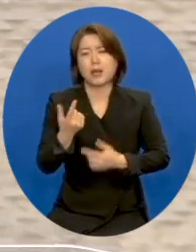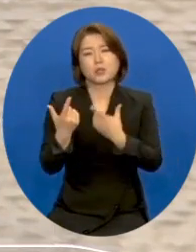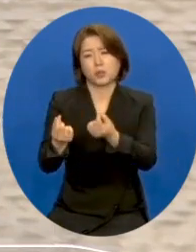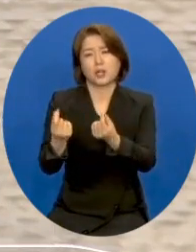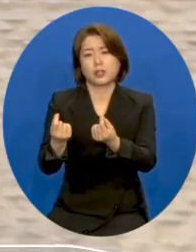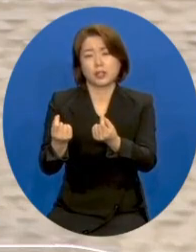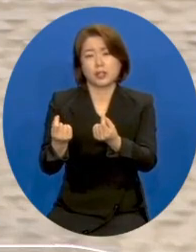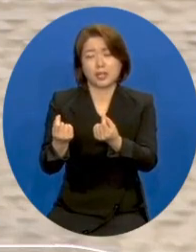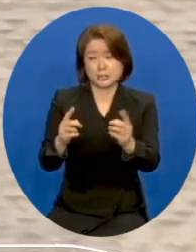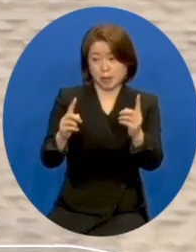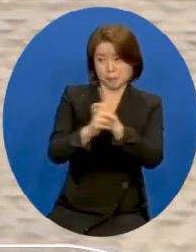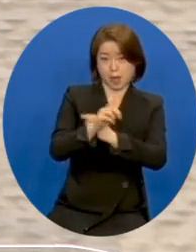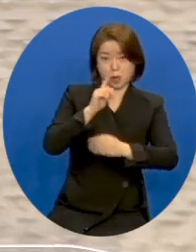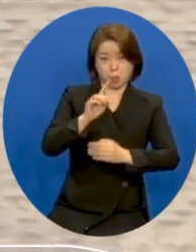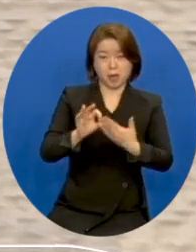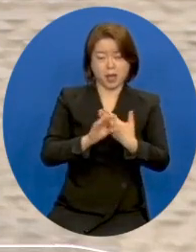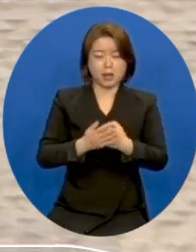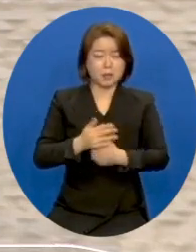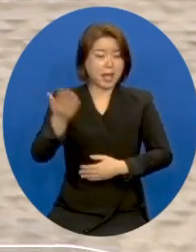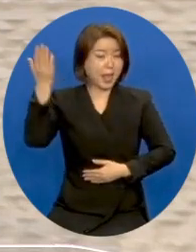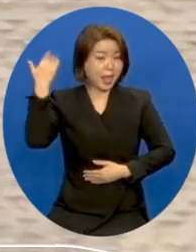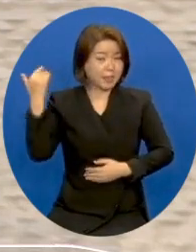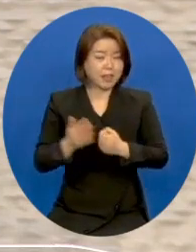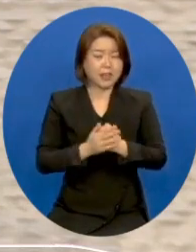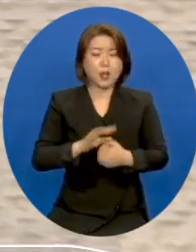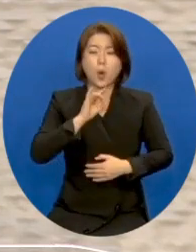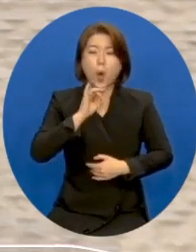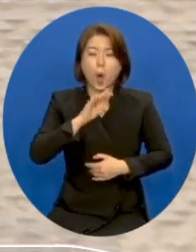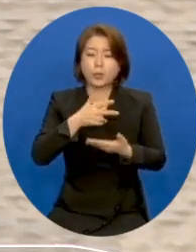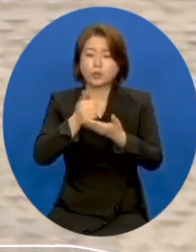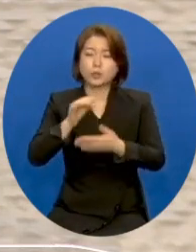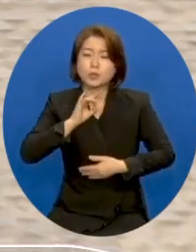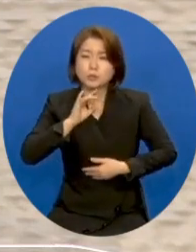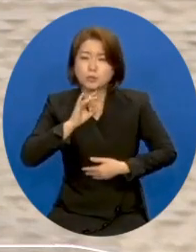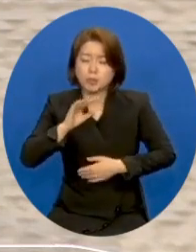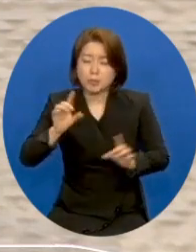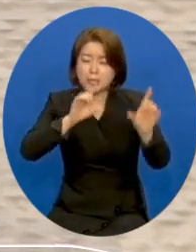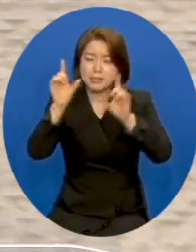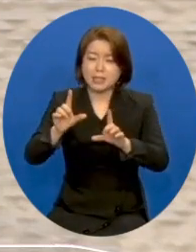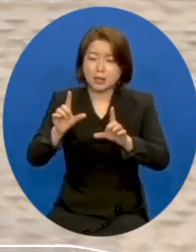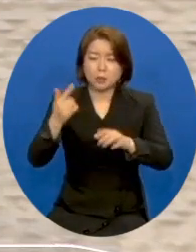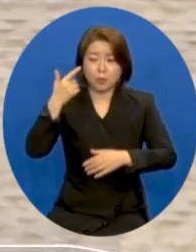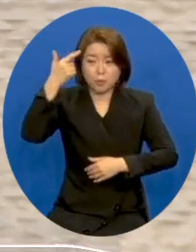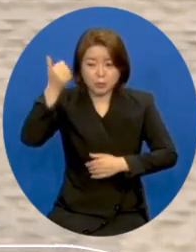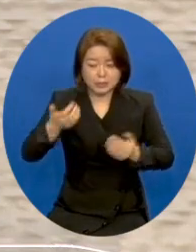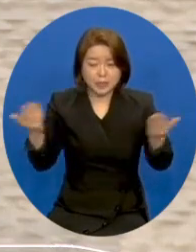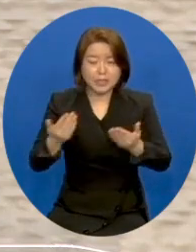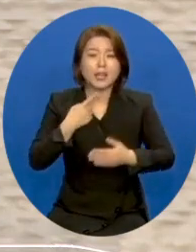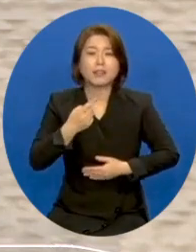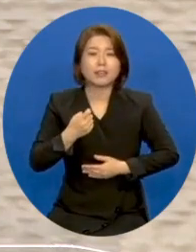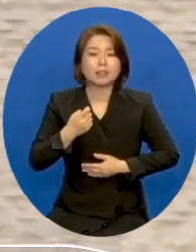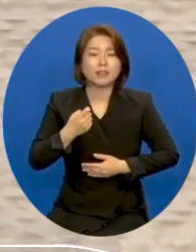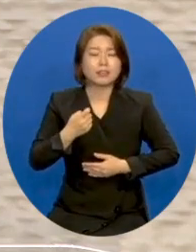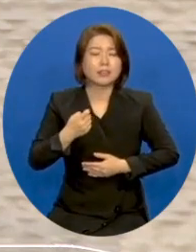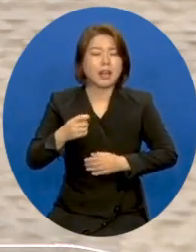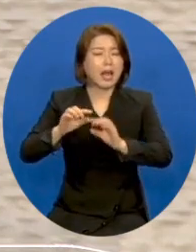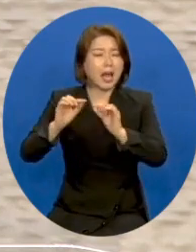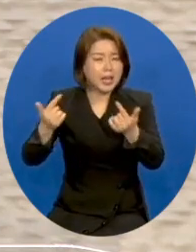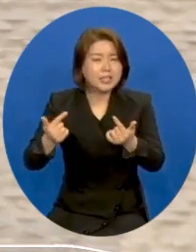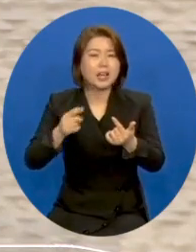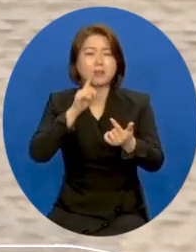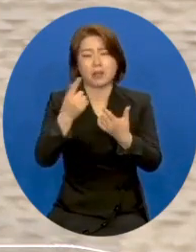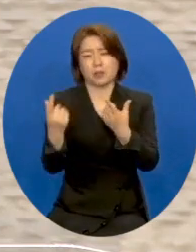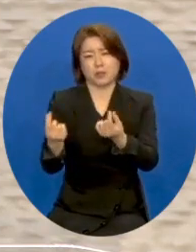뒤집어 말하면 그동안에는 오직 주님으로만 살고 목회했던 것이 아니었다는 말이기도